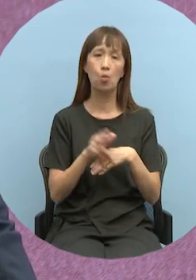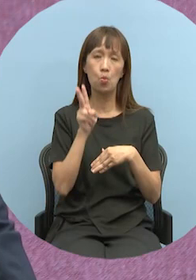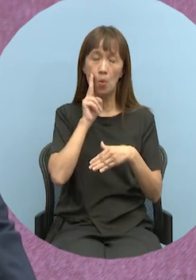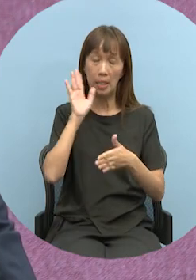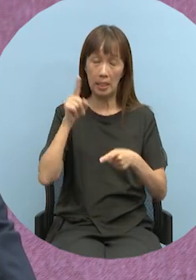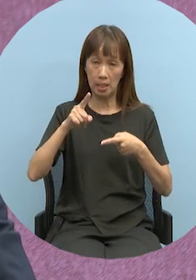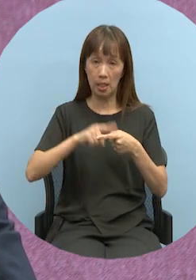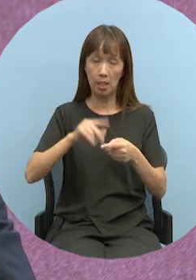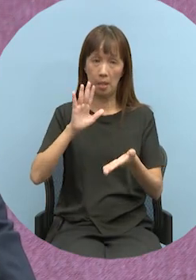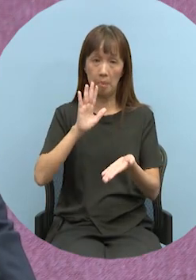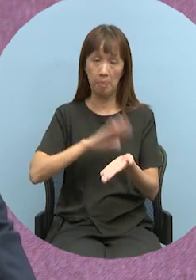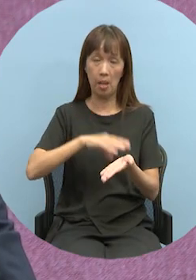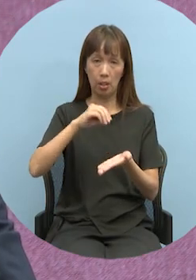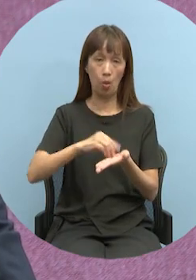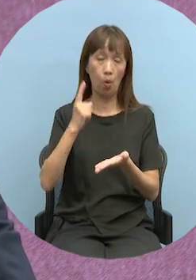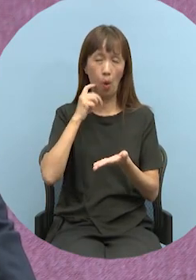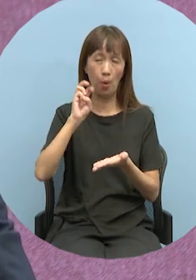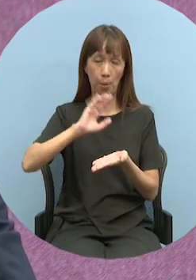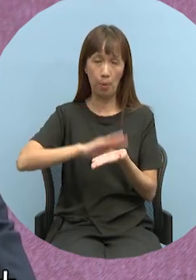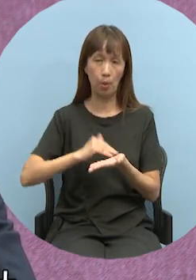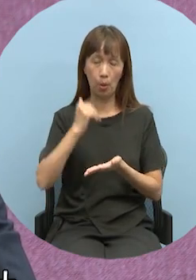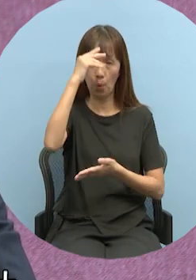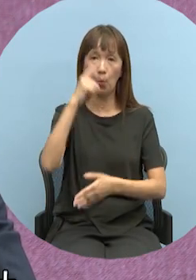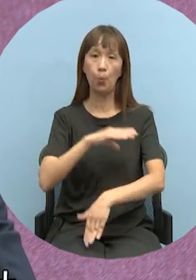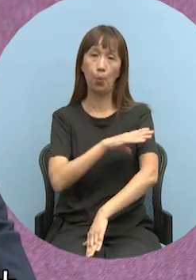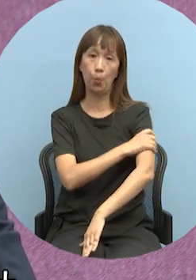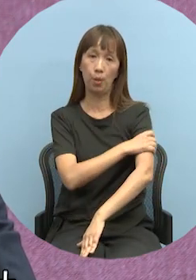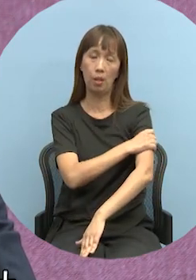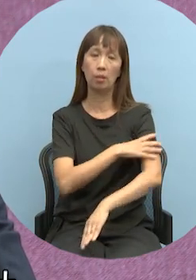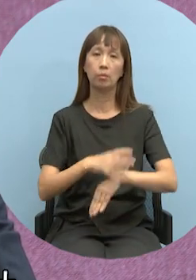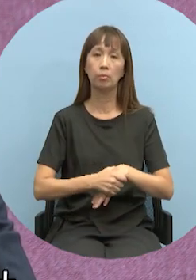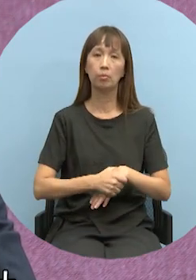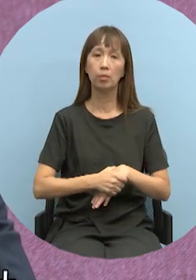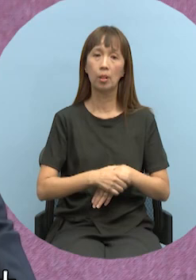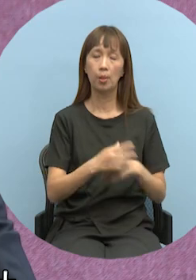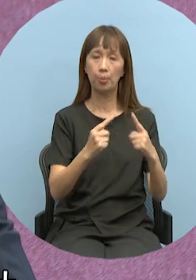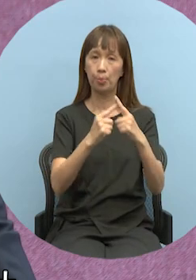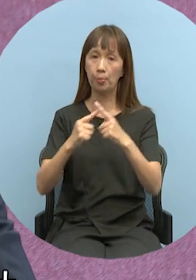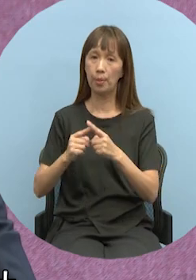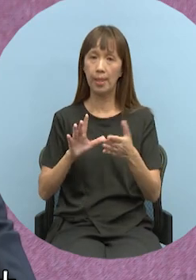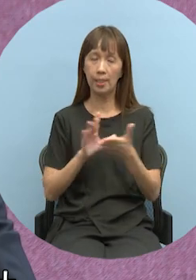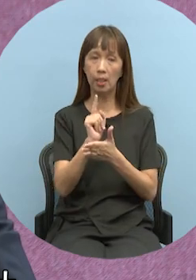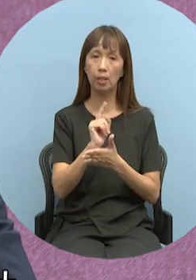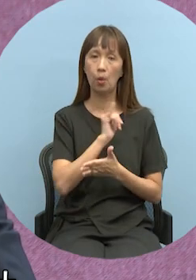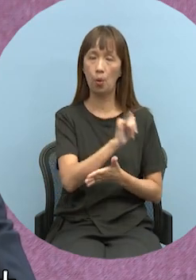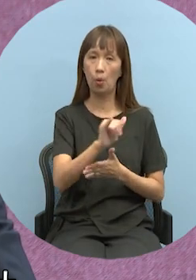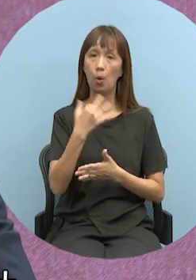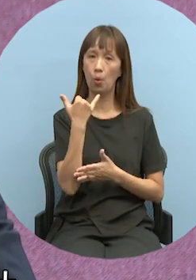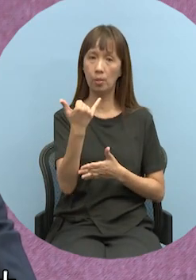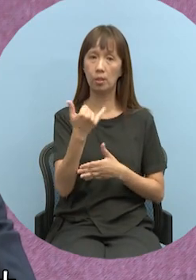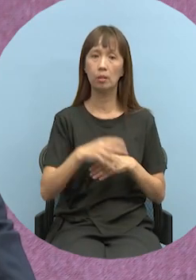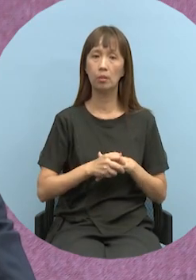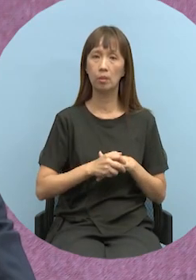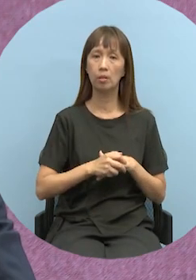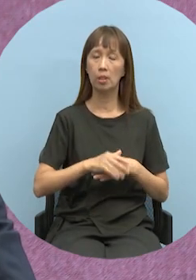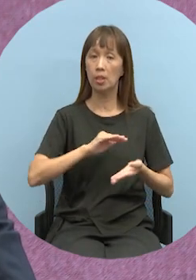一如果確診了糖尿病或者高血壓呢，往後呢市民呢是可以最多一年有6次的一個資